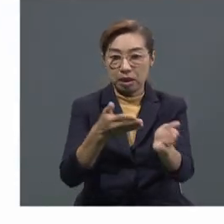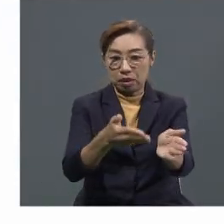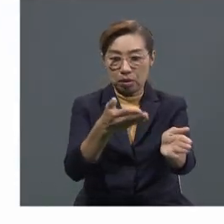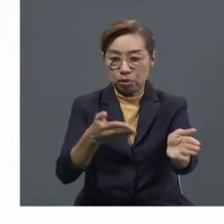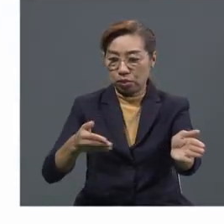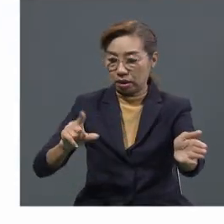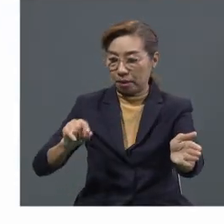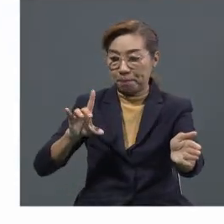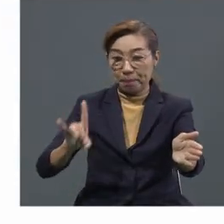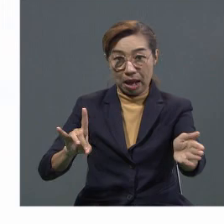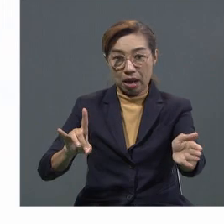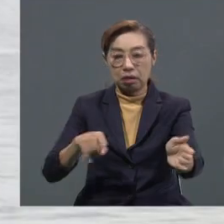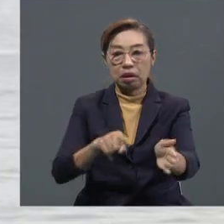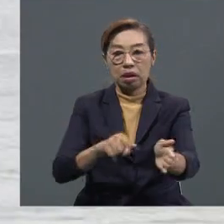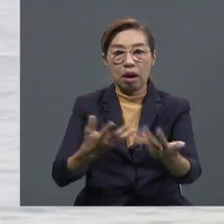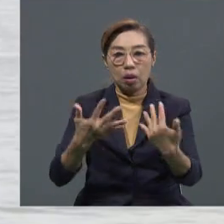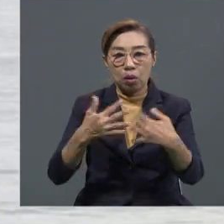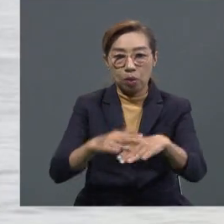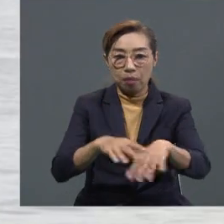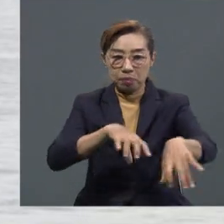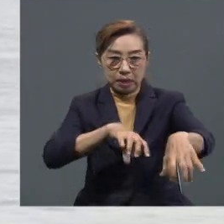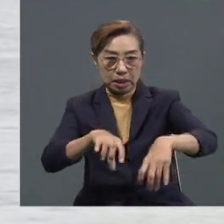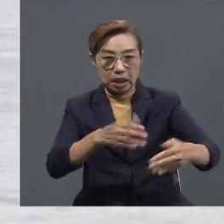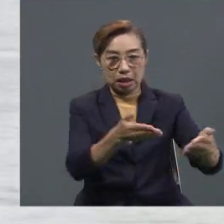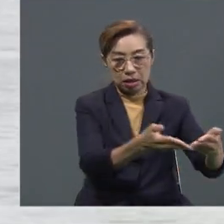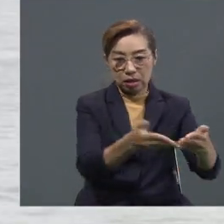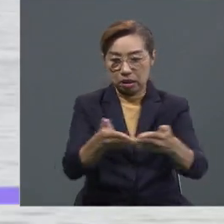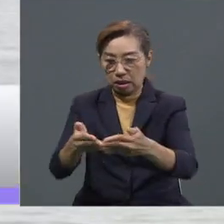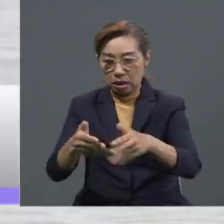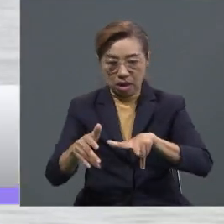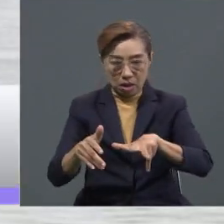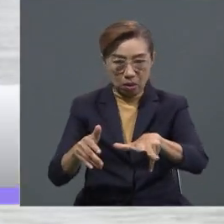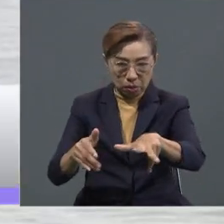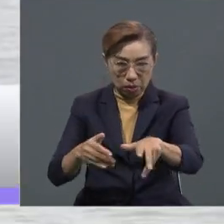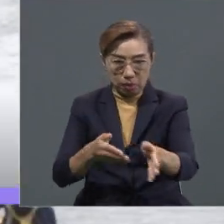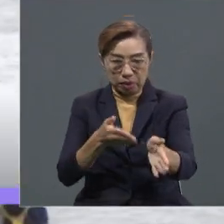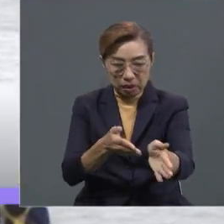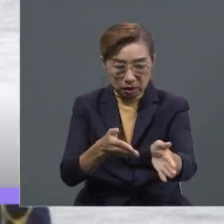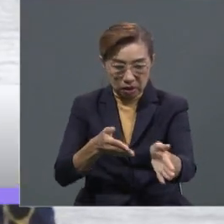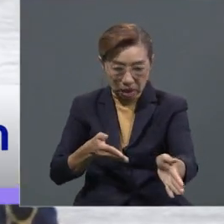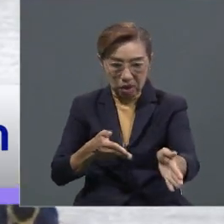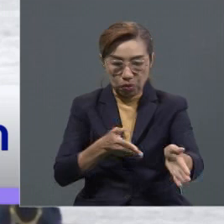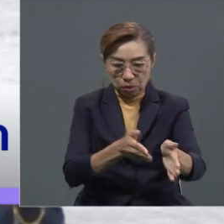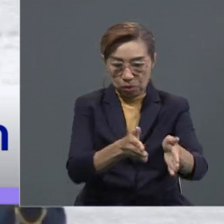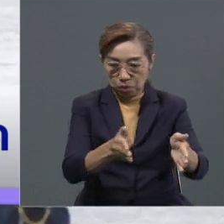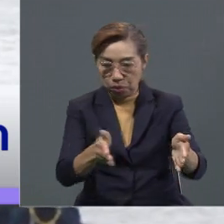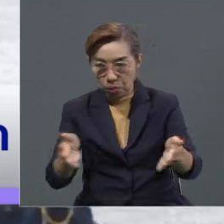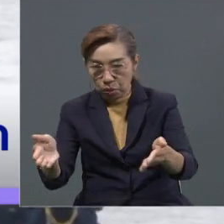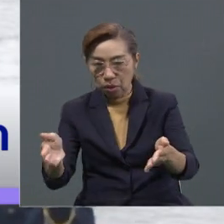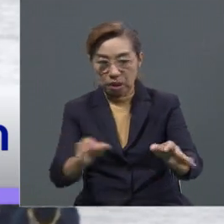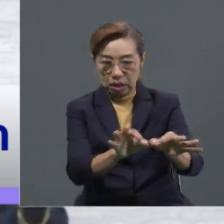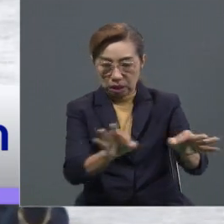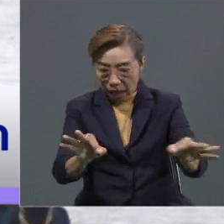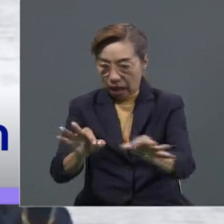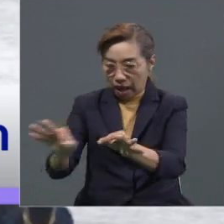ลำลงฝึกซ้อมการเข้ารูปขบวนเรือพระราชพิธีการจัดระยะต่อการเรียงหน้ากระดและการวัดระยะของ